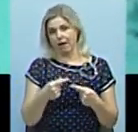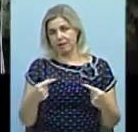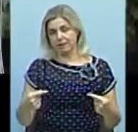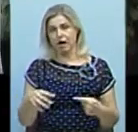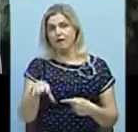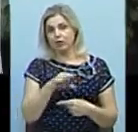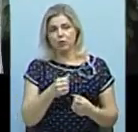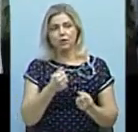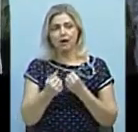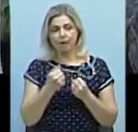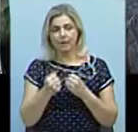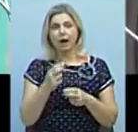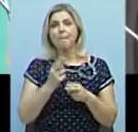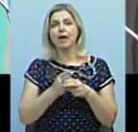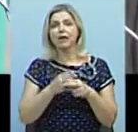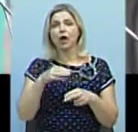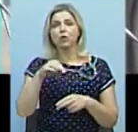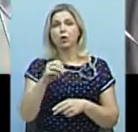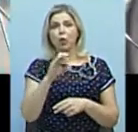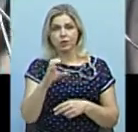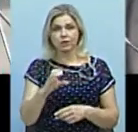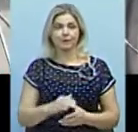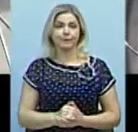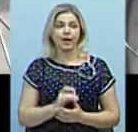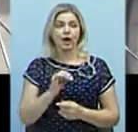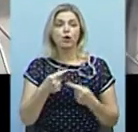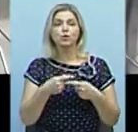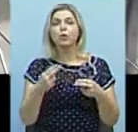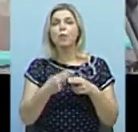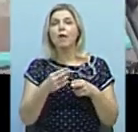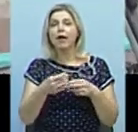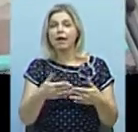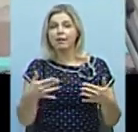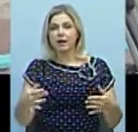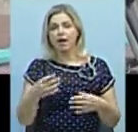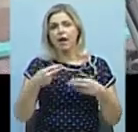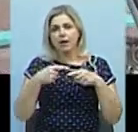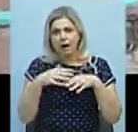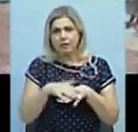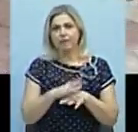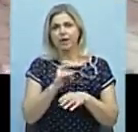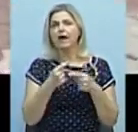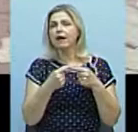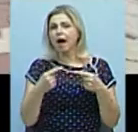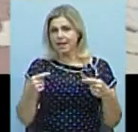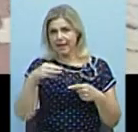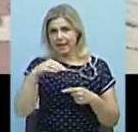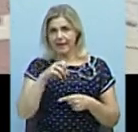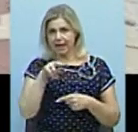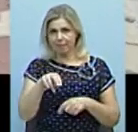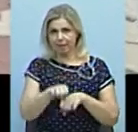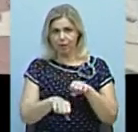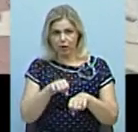Все закріплено металевими тросами проти вандалів. І інструменти розраховані на різні типи кріплень. Є можливість